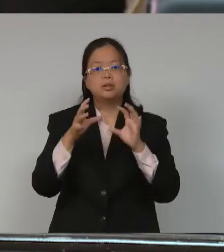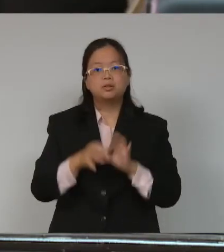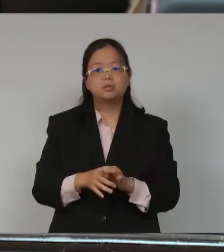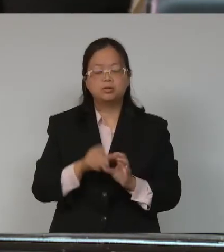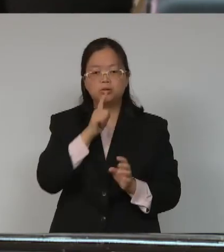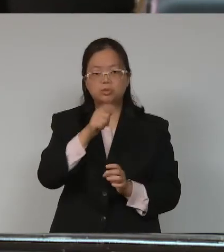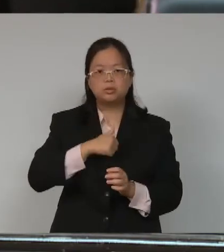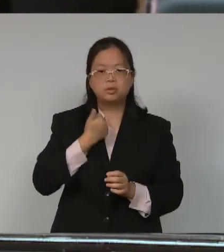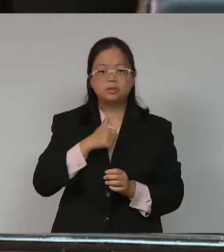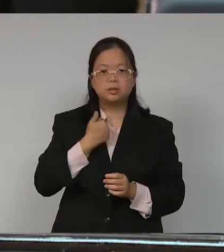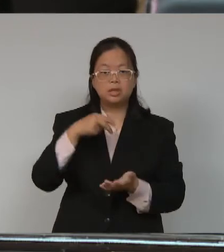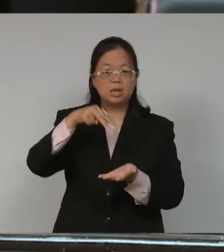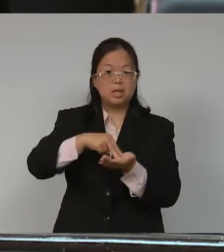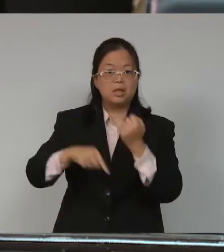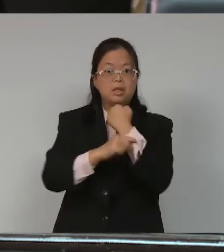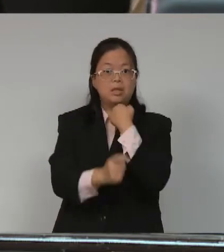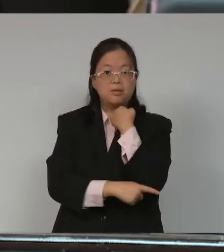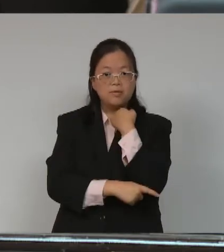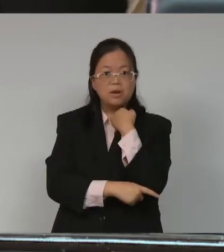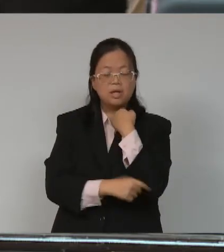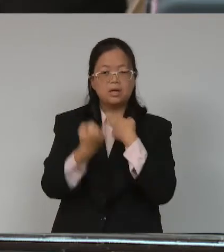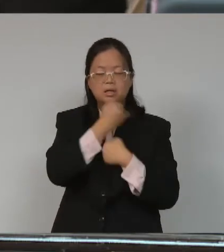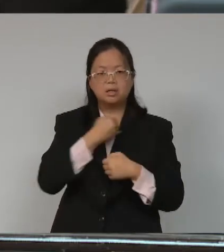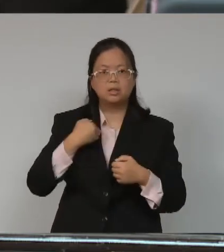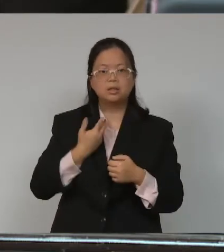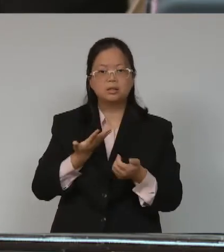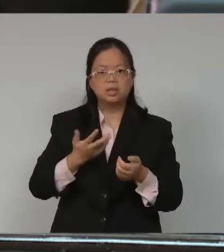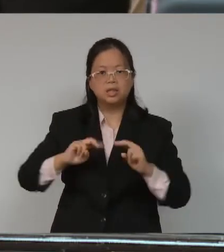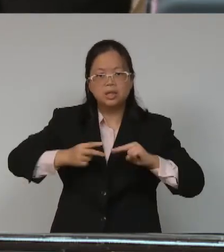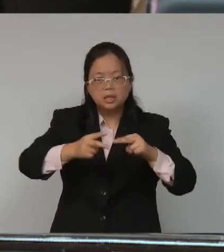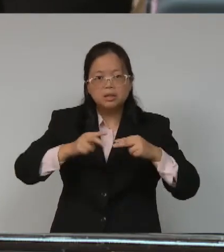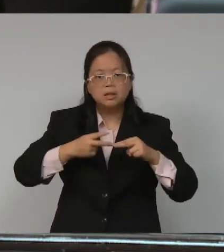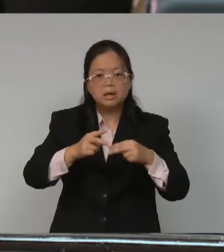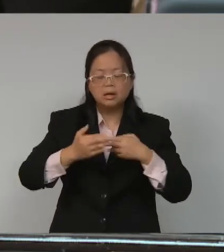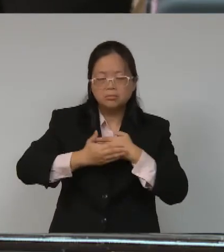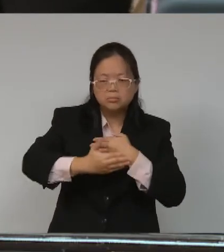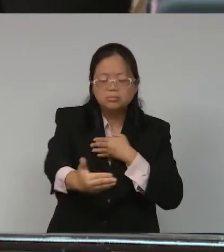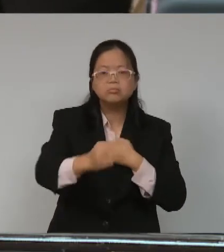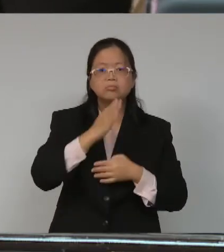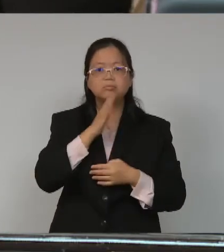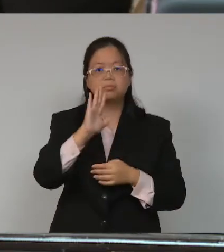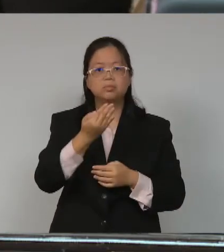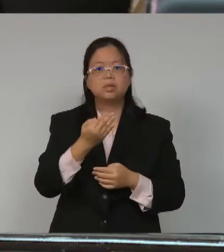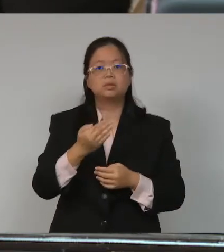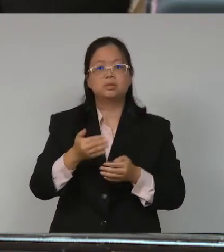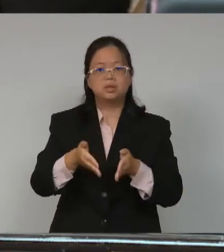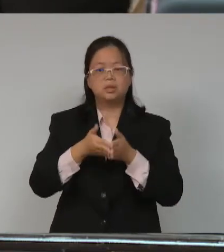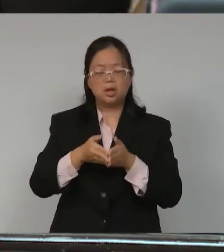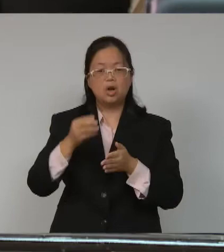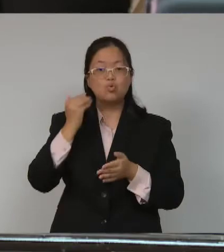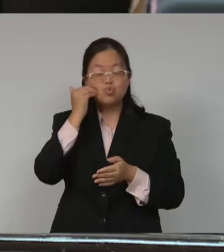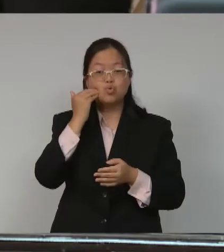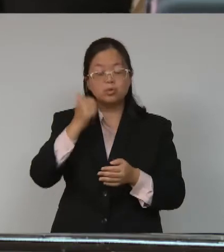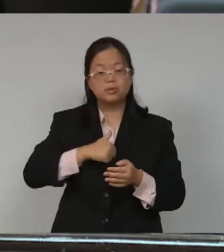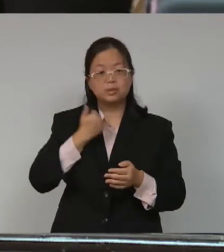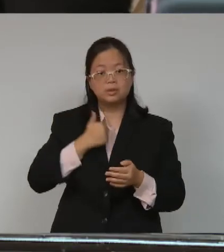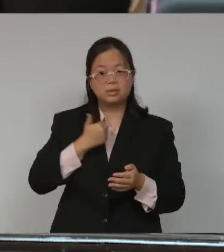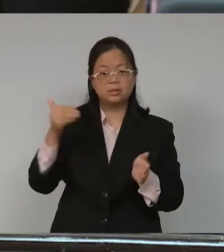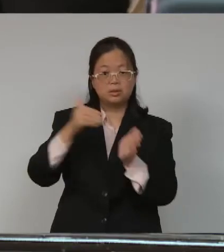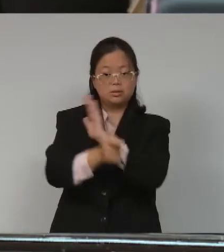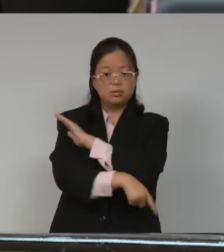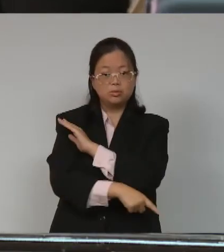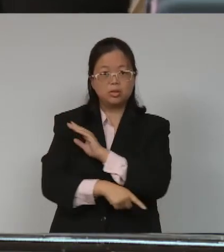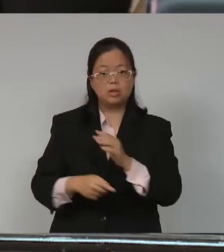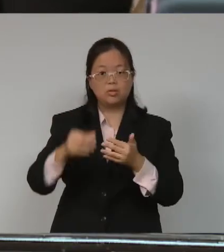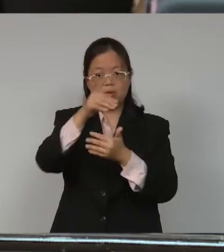法。虽然它有制度形成的空间，但是也要遵照呢我们废掉23条第一项呢，